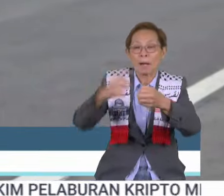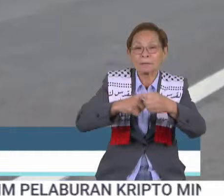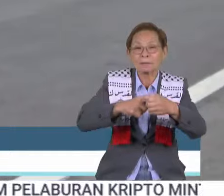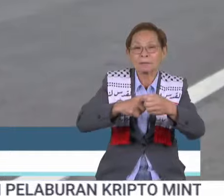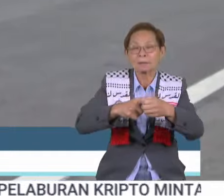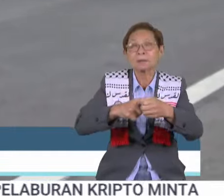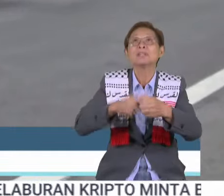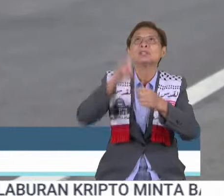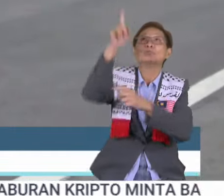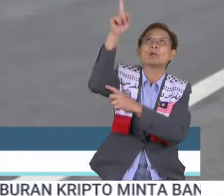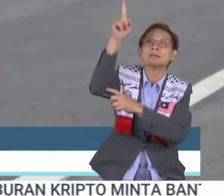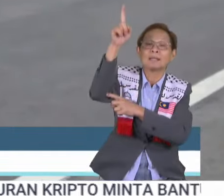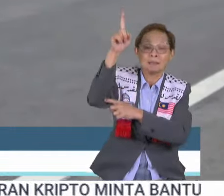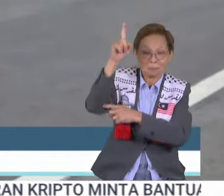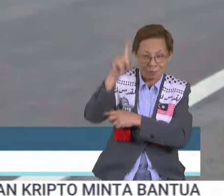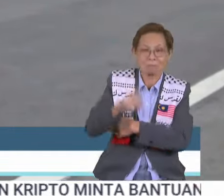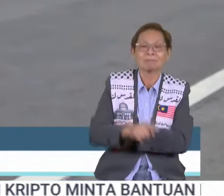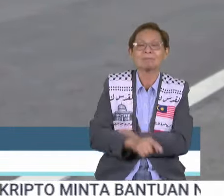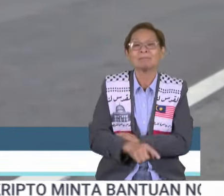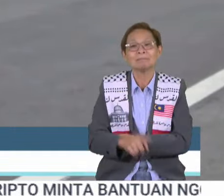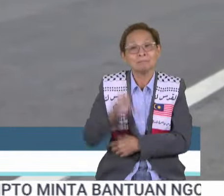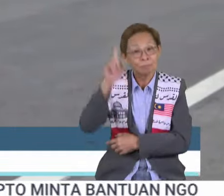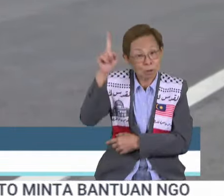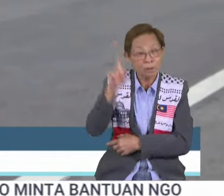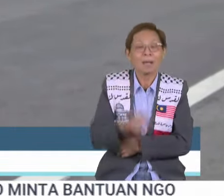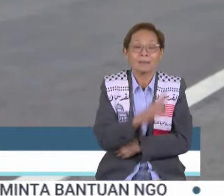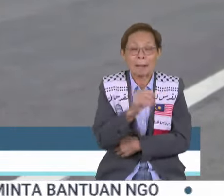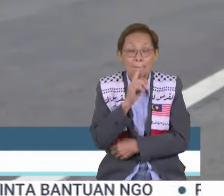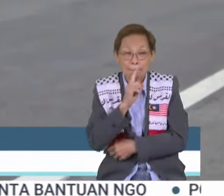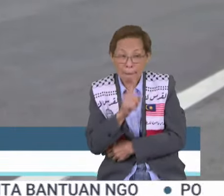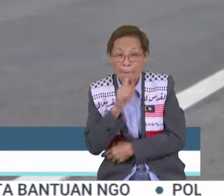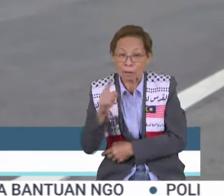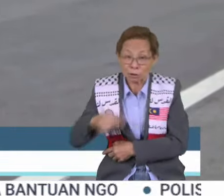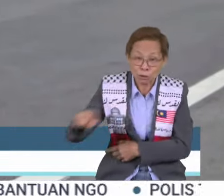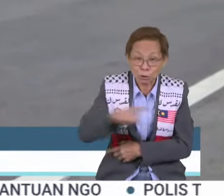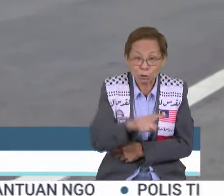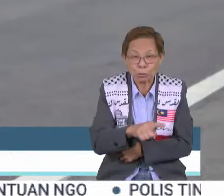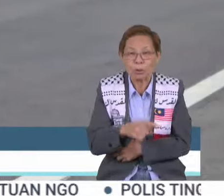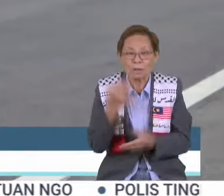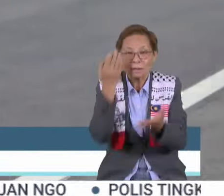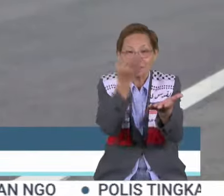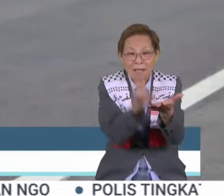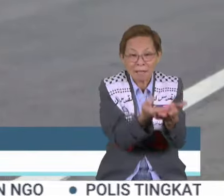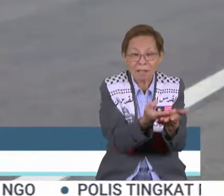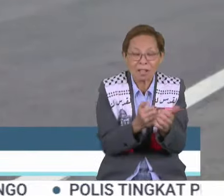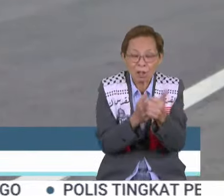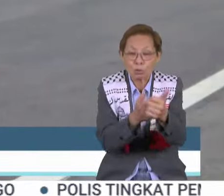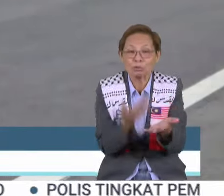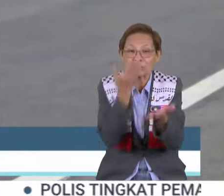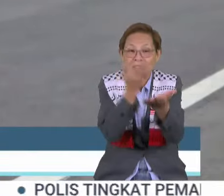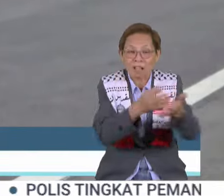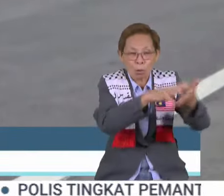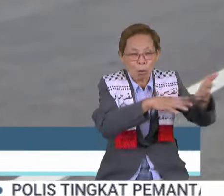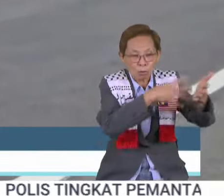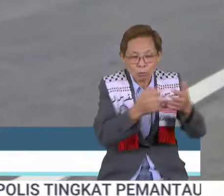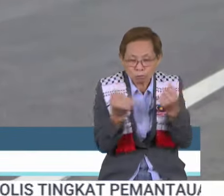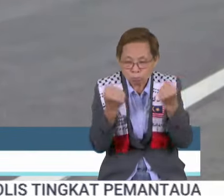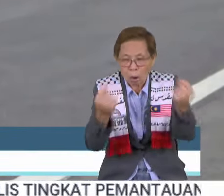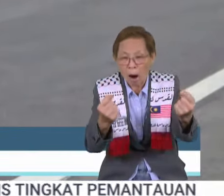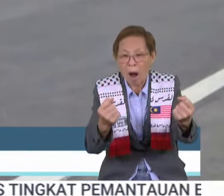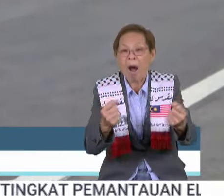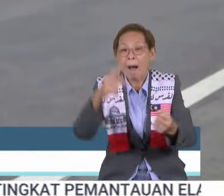jangkaan cuaca di kawasan anda. Selain itu, pastikan anda mengikuti cadangan waktu perjalanan yang telah dicadangkan oleh pihak PLUS dan